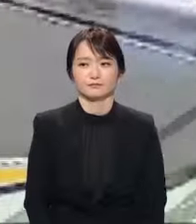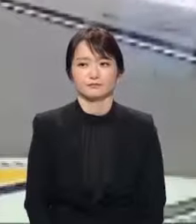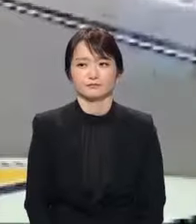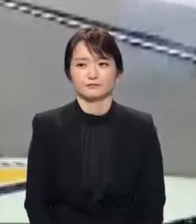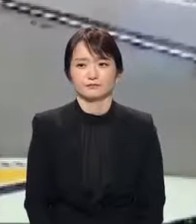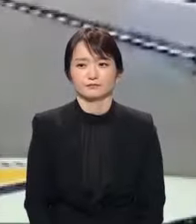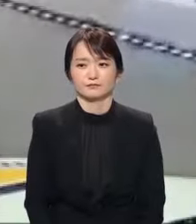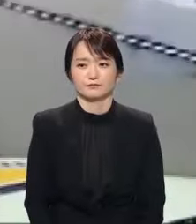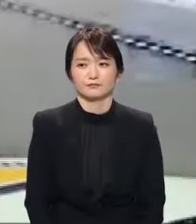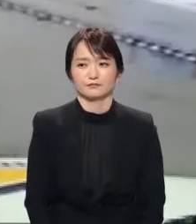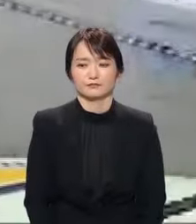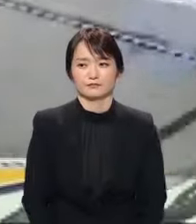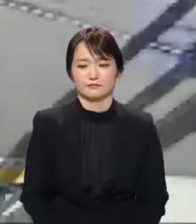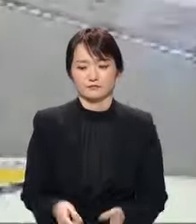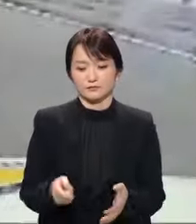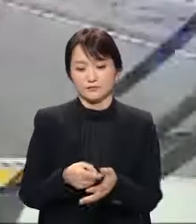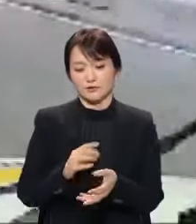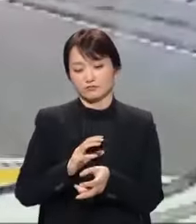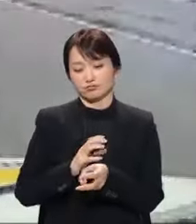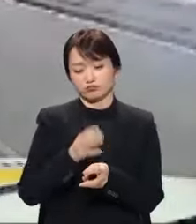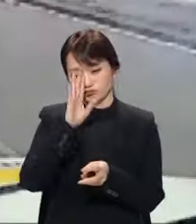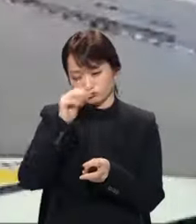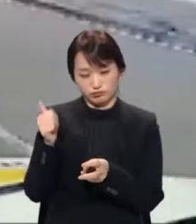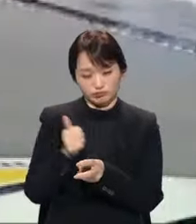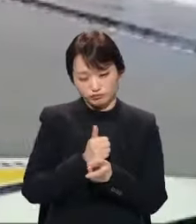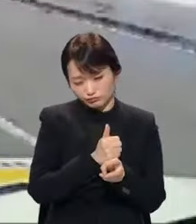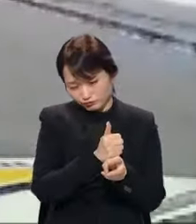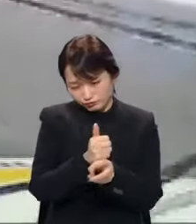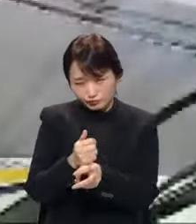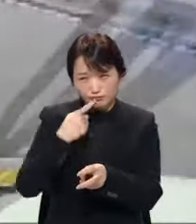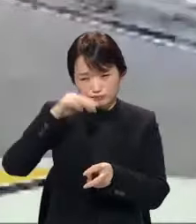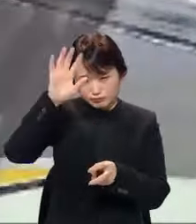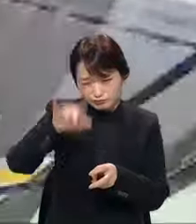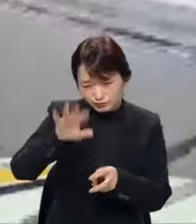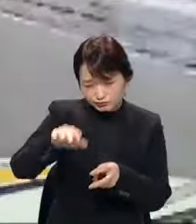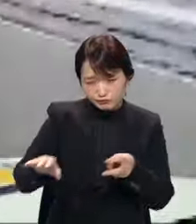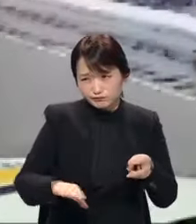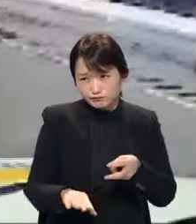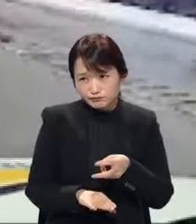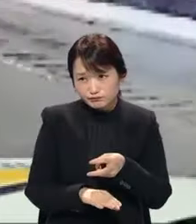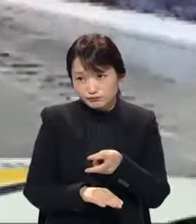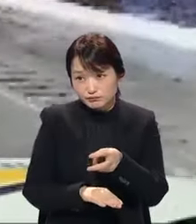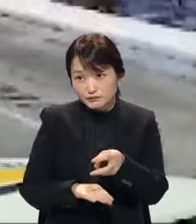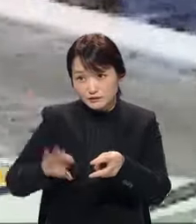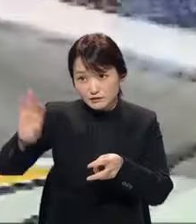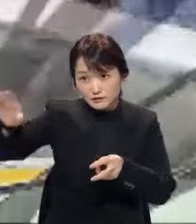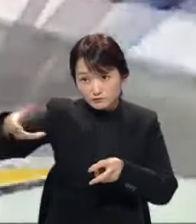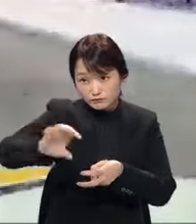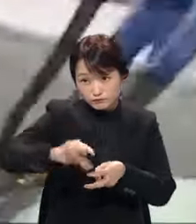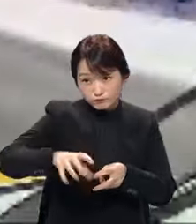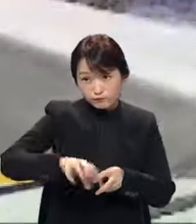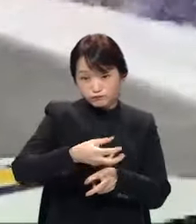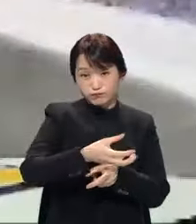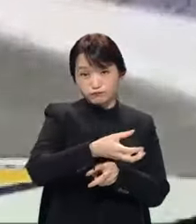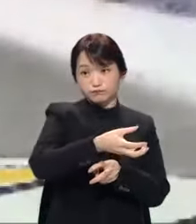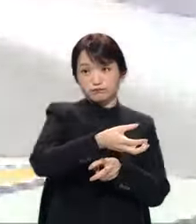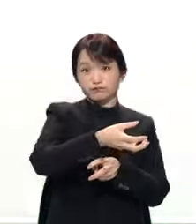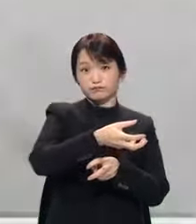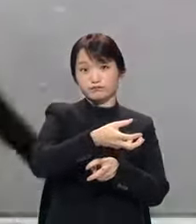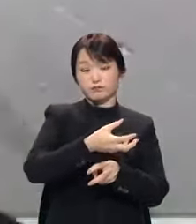환자를 실은 구급차입니다. 눈보라를 뚫고 급히 달려가고 있습니다. 그런데 구급차 앞으로 웬 차 한 대가 빠른 속도로